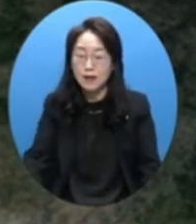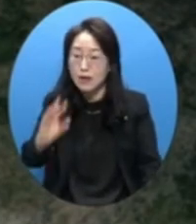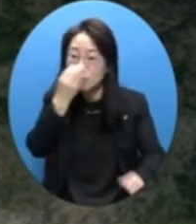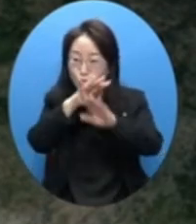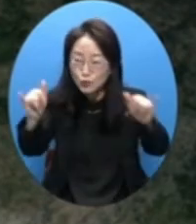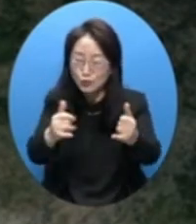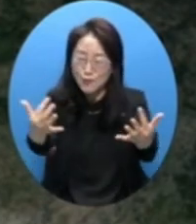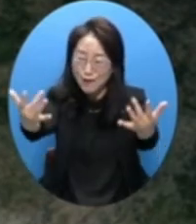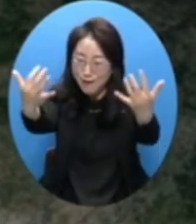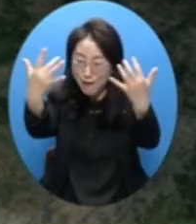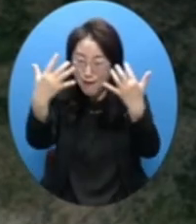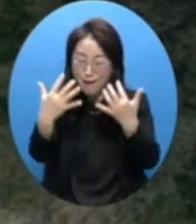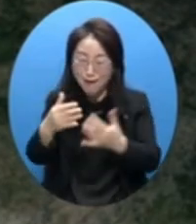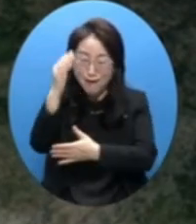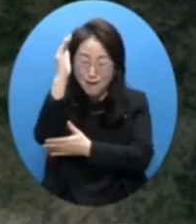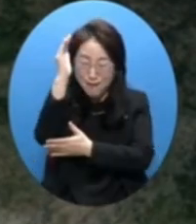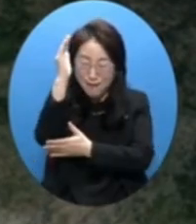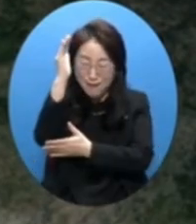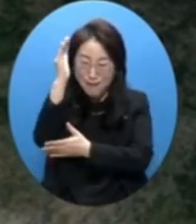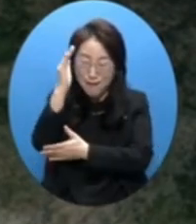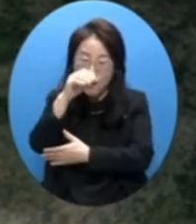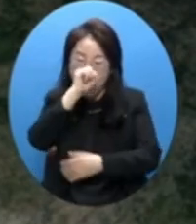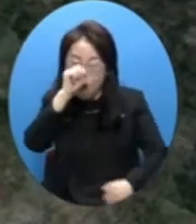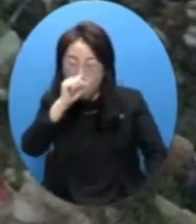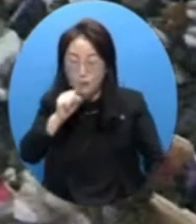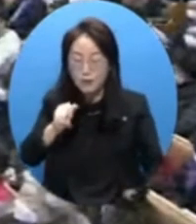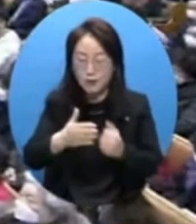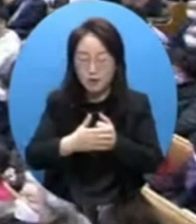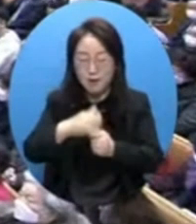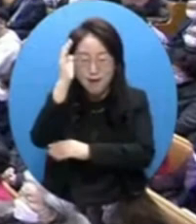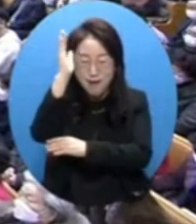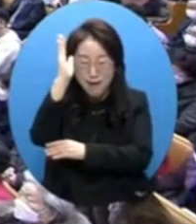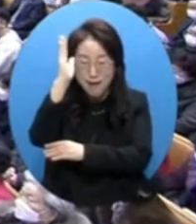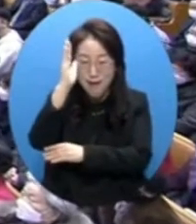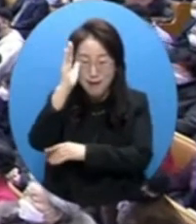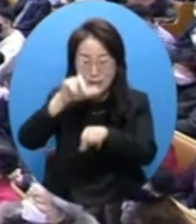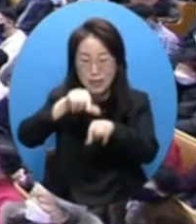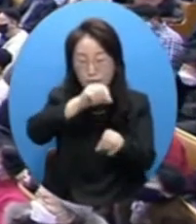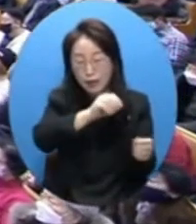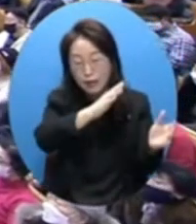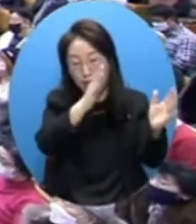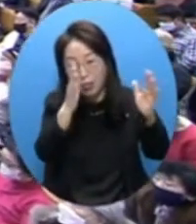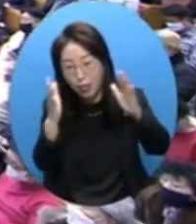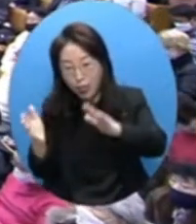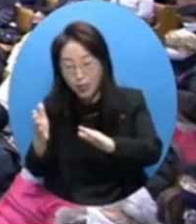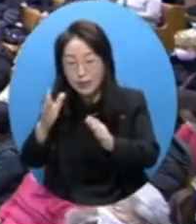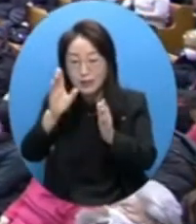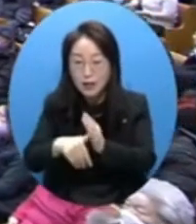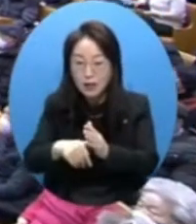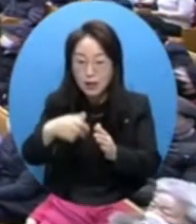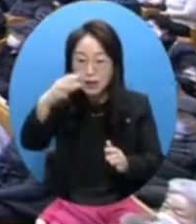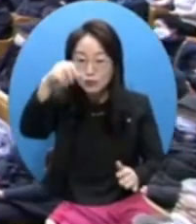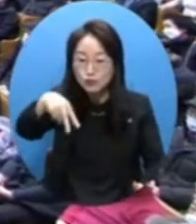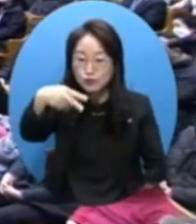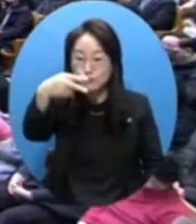사모하니까 설교가 길어지고 예배가 길어졌습니다 그때 유도그라고 하는 청년이